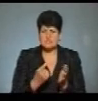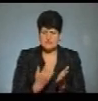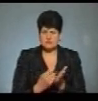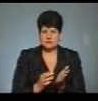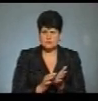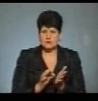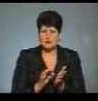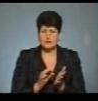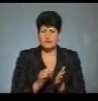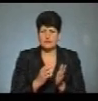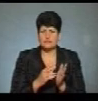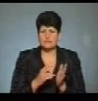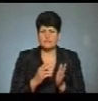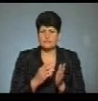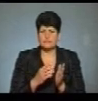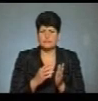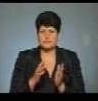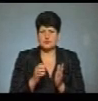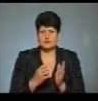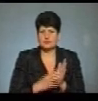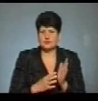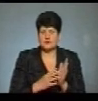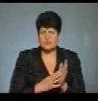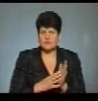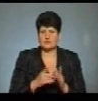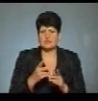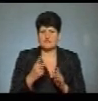499 хворих, в тому числі за останню добу у